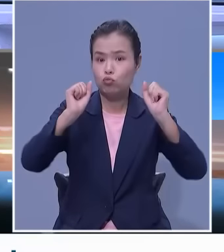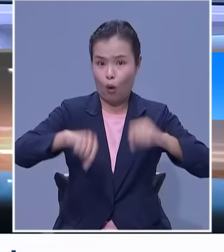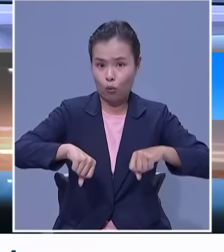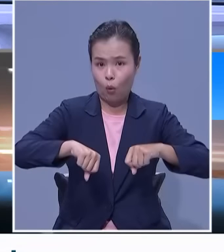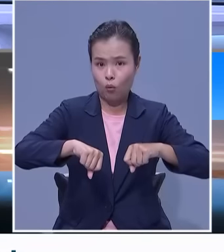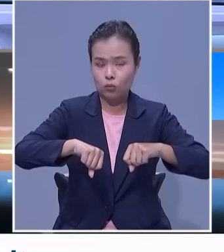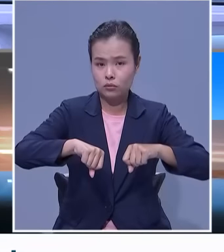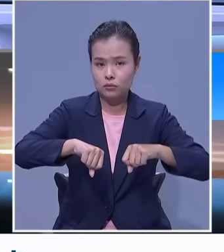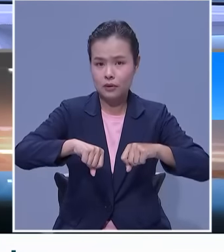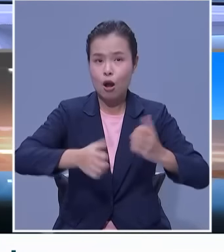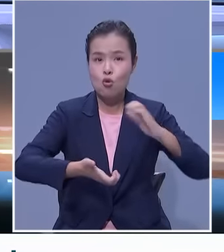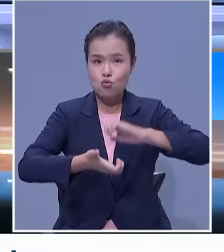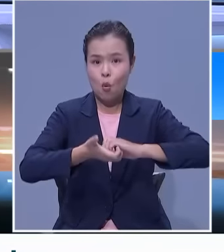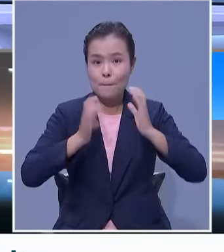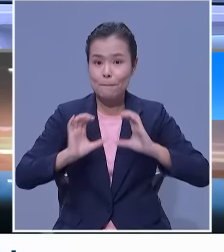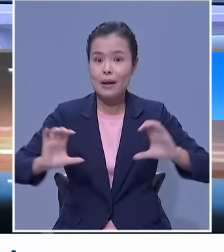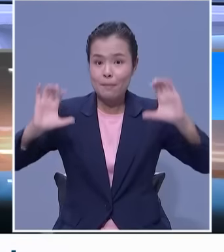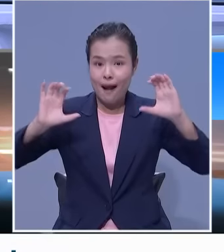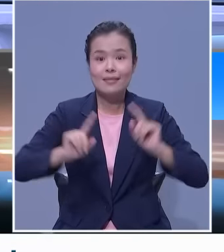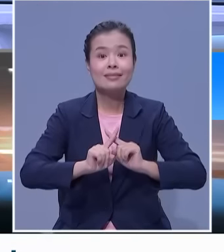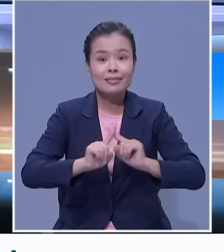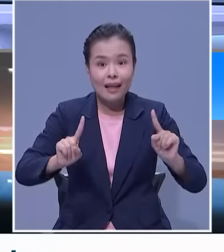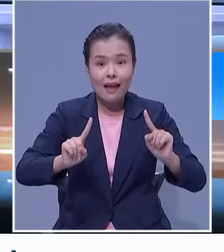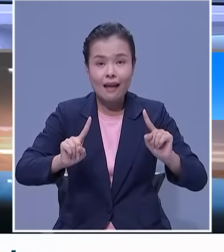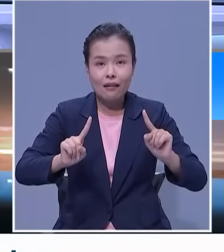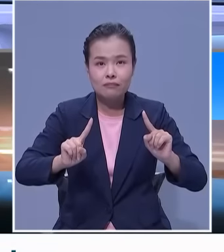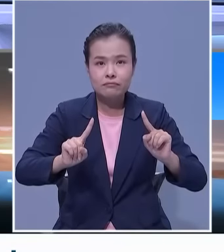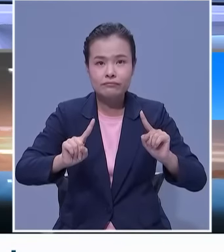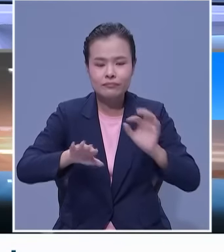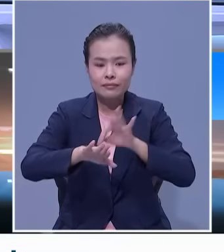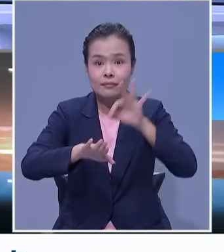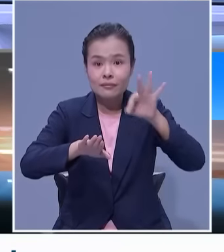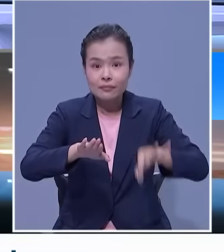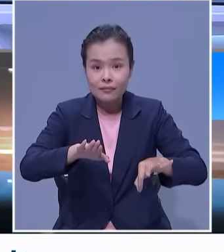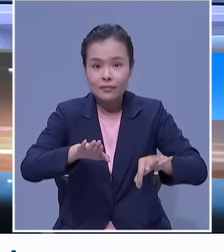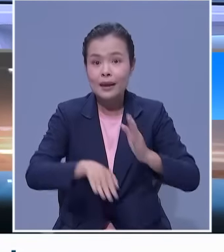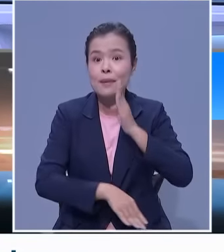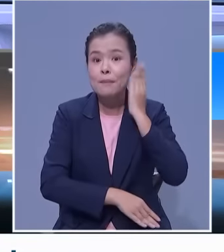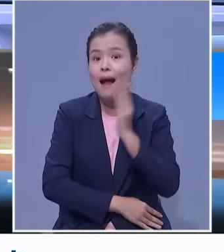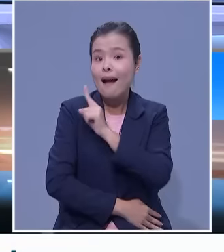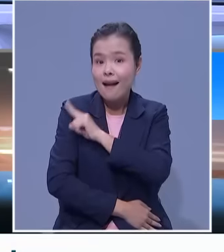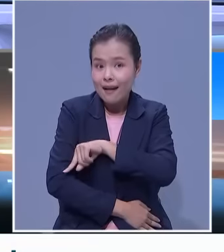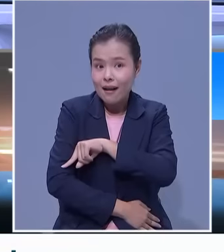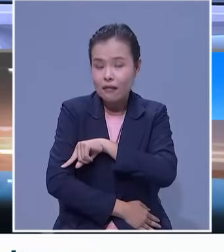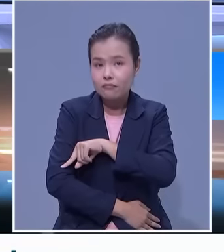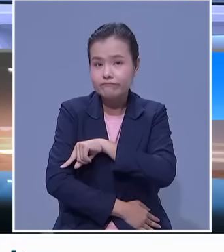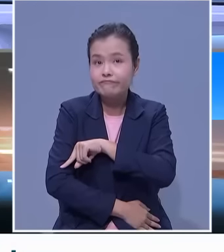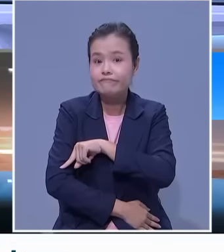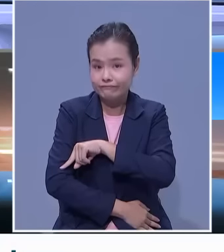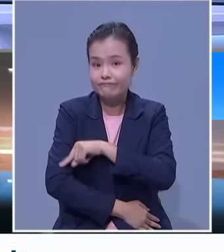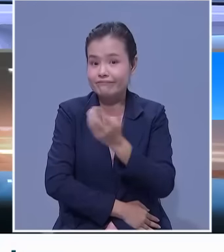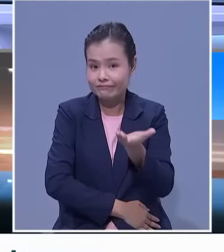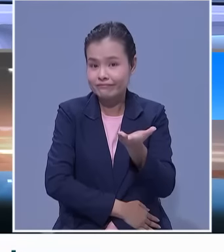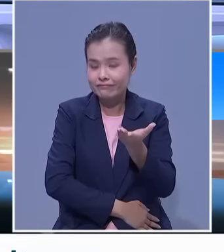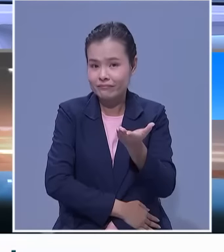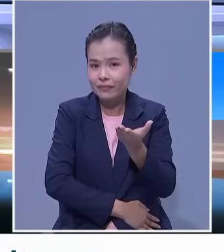ยังอยู่ร่วมรัฐบาลเหมือนเดิมแต่คนที่จะหายไปกลับเป็นร้อยเอกธรรมนัสพรมเเ่าใช่เอ้อคือเมื่อวานนี้น้อง